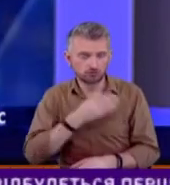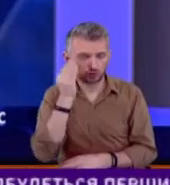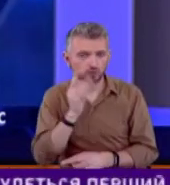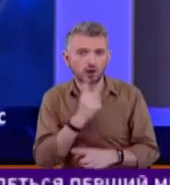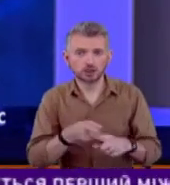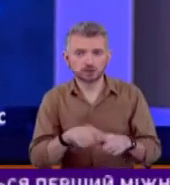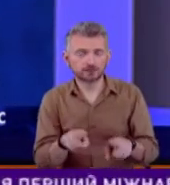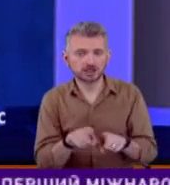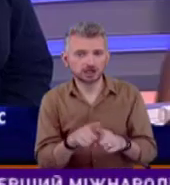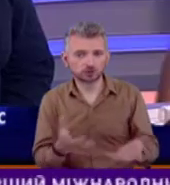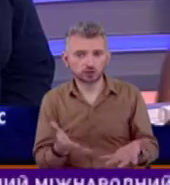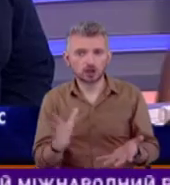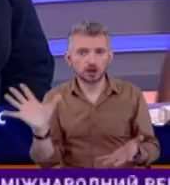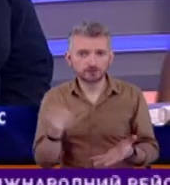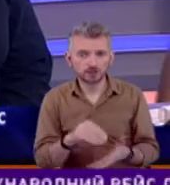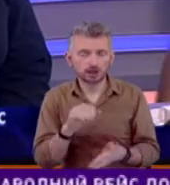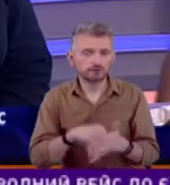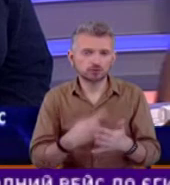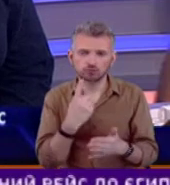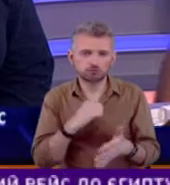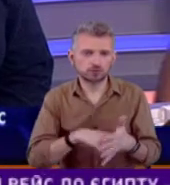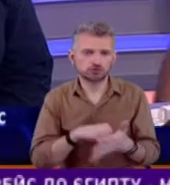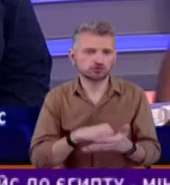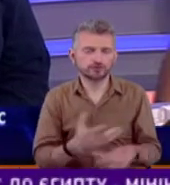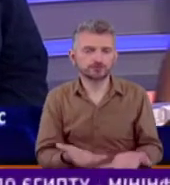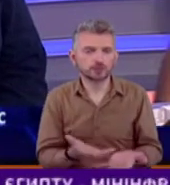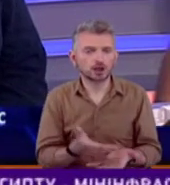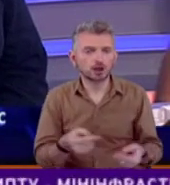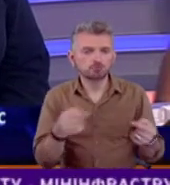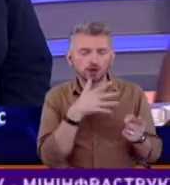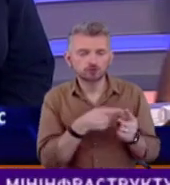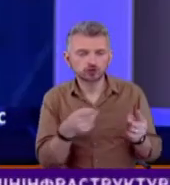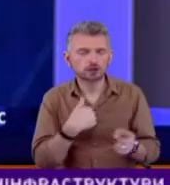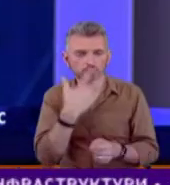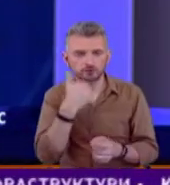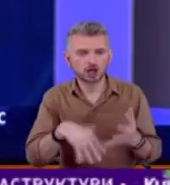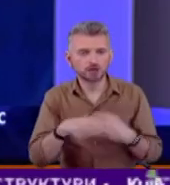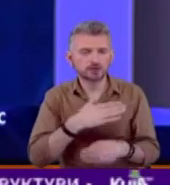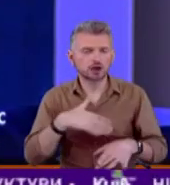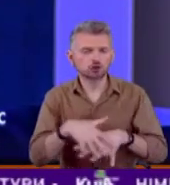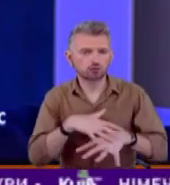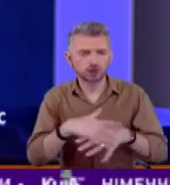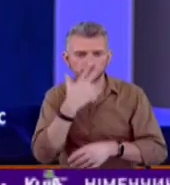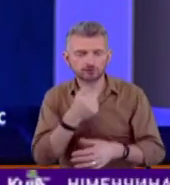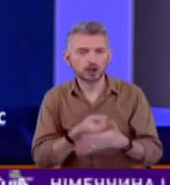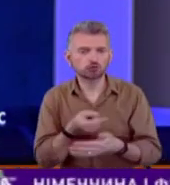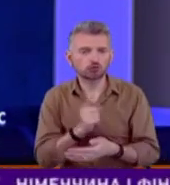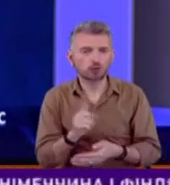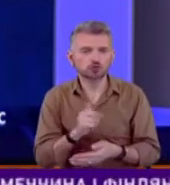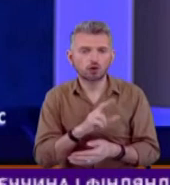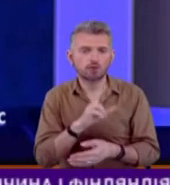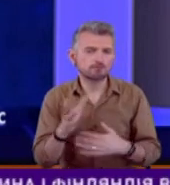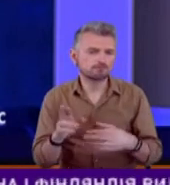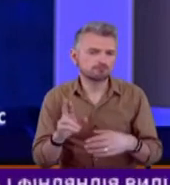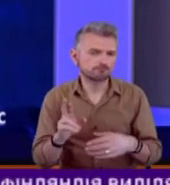рівно все це проходить від одного коріння. Певний час ми привикали всі, наша громадськість привикала до того, що